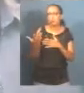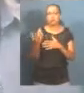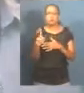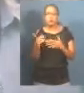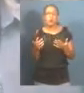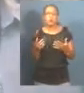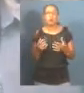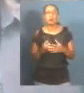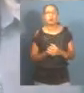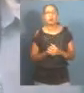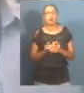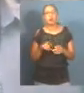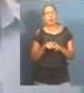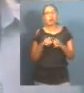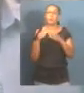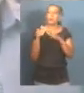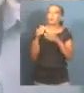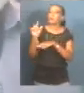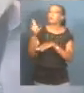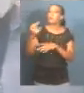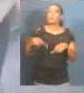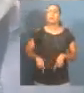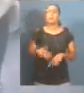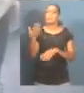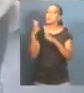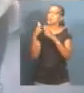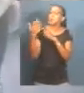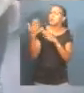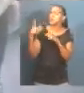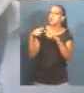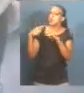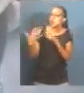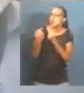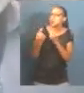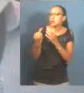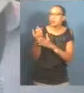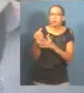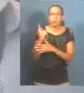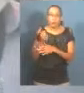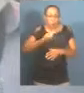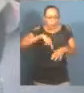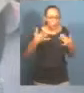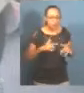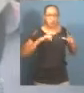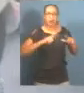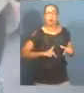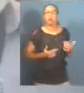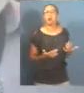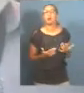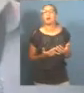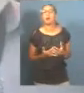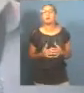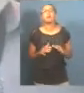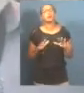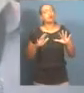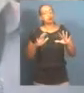transmettre au Premier ministre de la France pour dire, nous avons déjà ces compétences-là. Alors peut-être